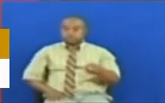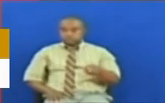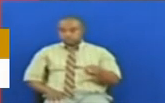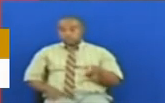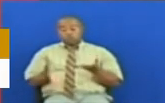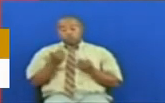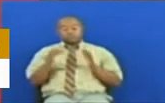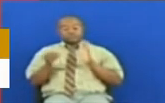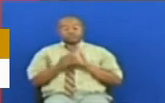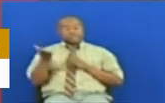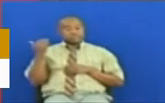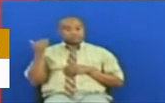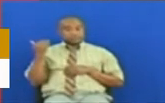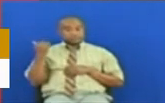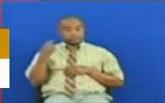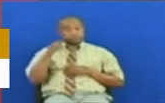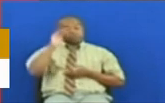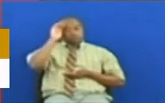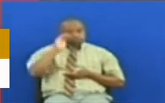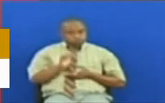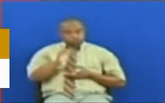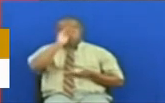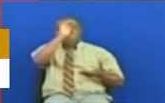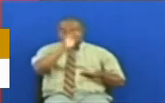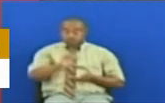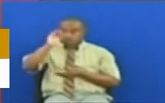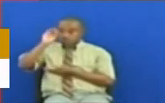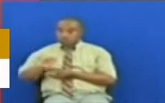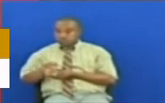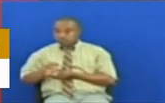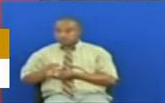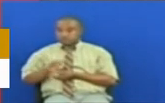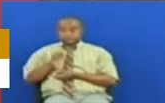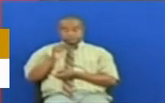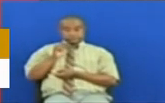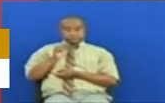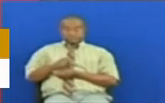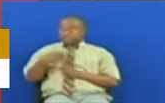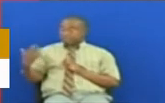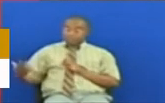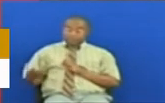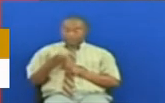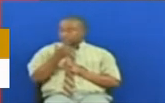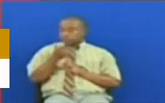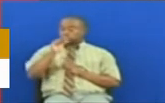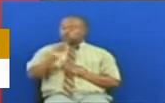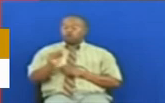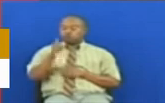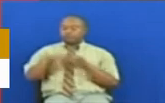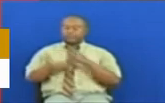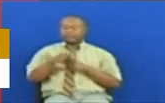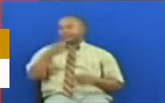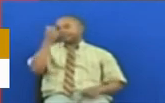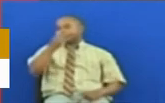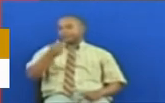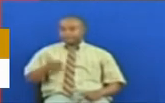ya zamani ilikuwa ina mapungufu, ni kwamba ilikuwa haipatii pato la kutosha taifa letu. Sasa